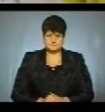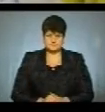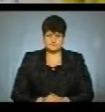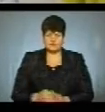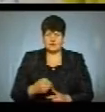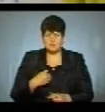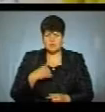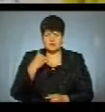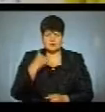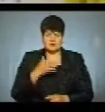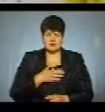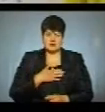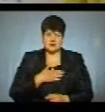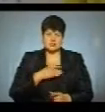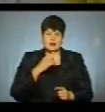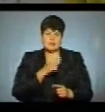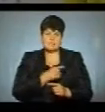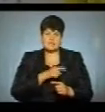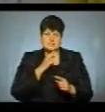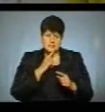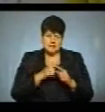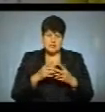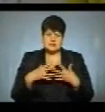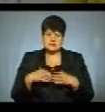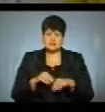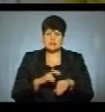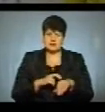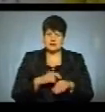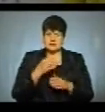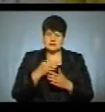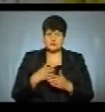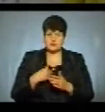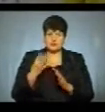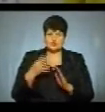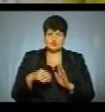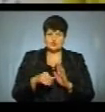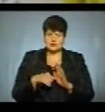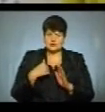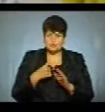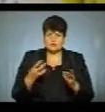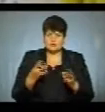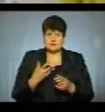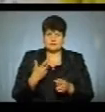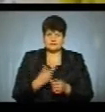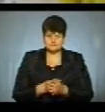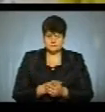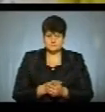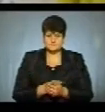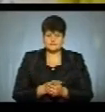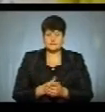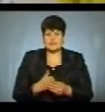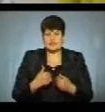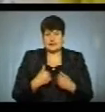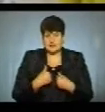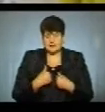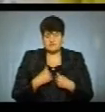Мені передзвонила наша медсестричка, сімейний лікар, і сказала, що мені 46 років і пора вакцинуватися. Ну, я